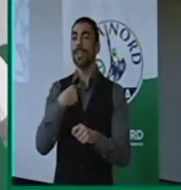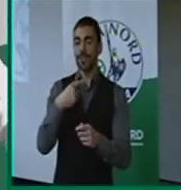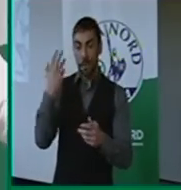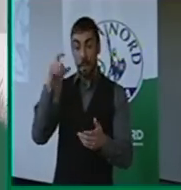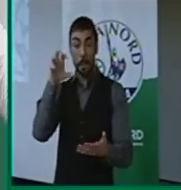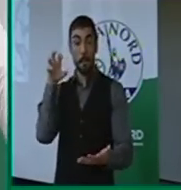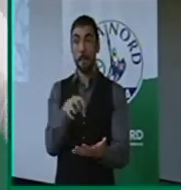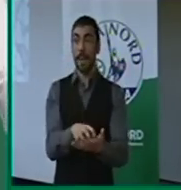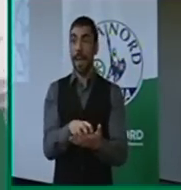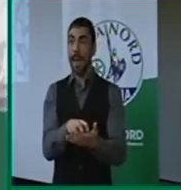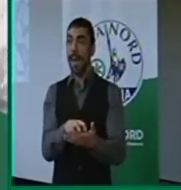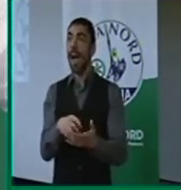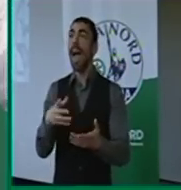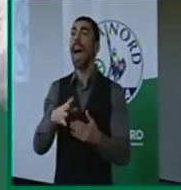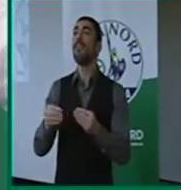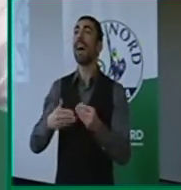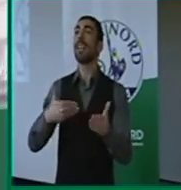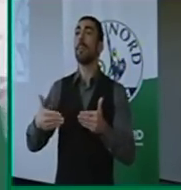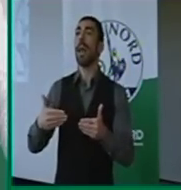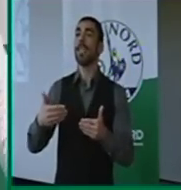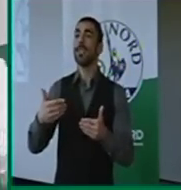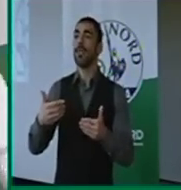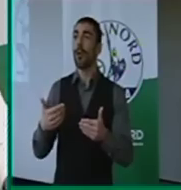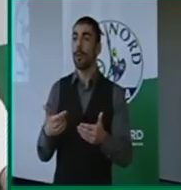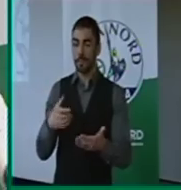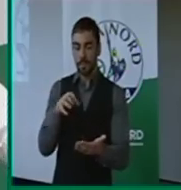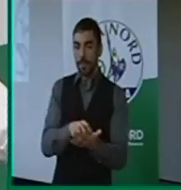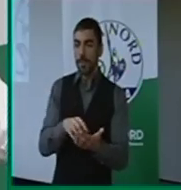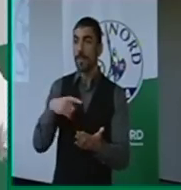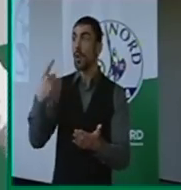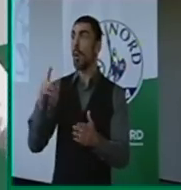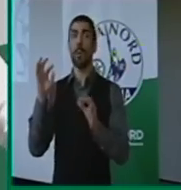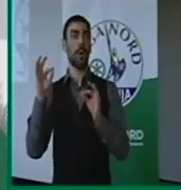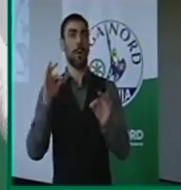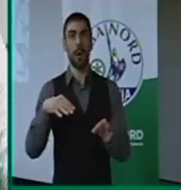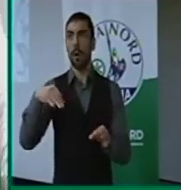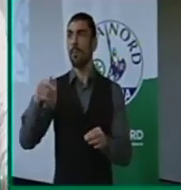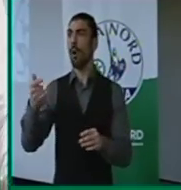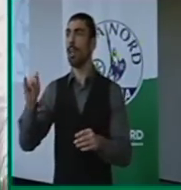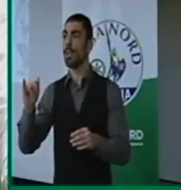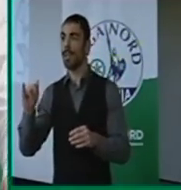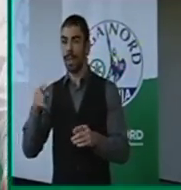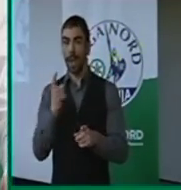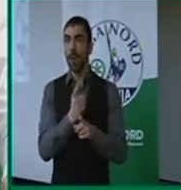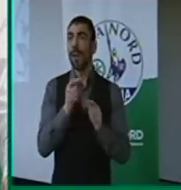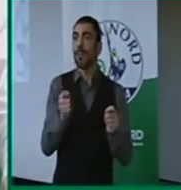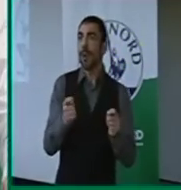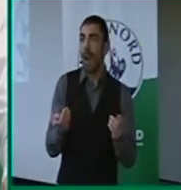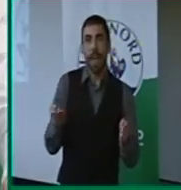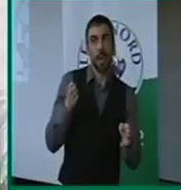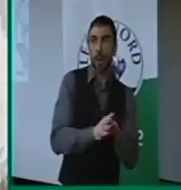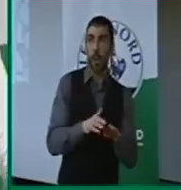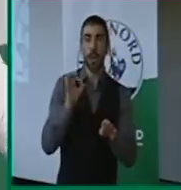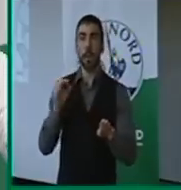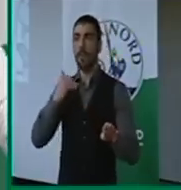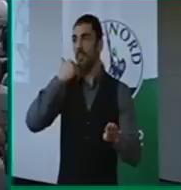ha aperto la strada a Monti è già uno che titola fate presto po arriva Mon dovrebbe chiudere la testata e scappar per la vergogna